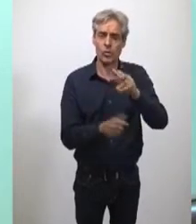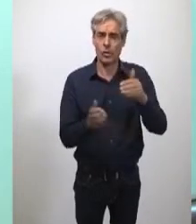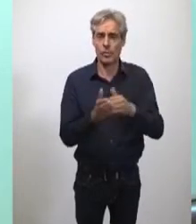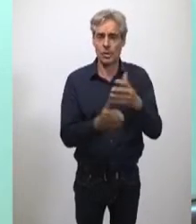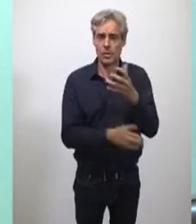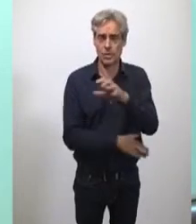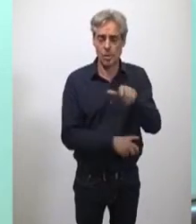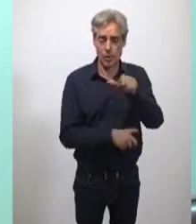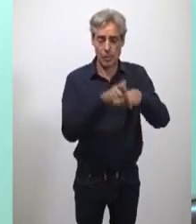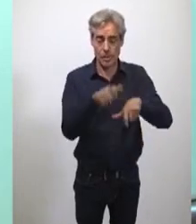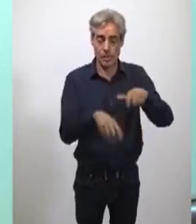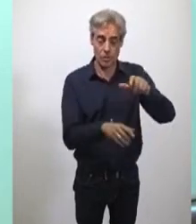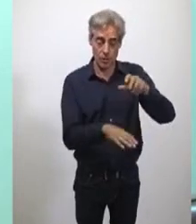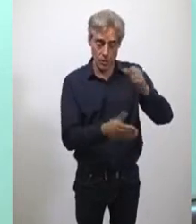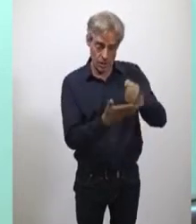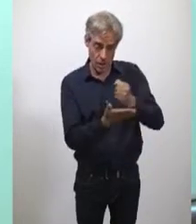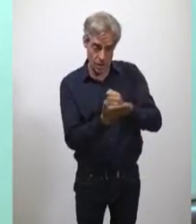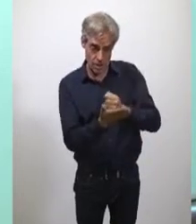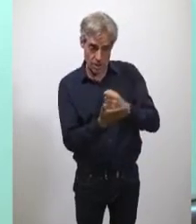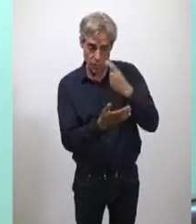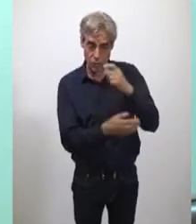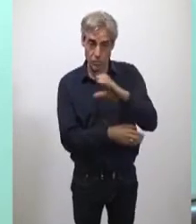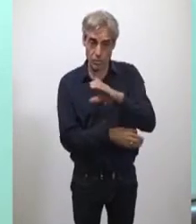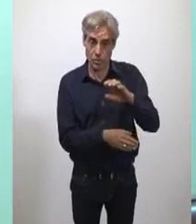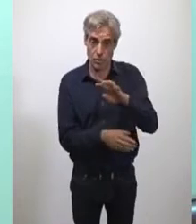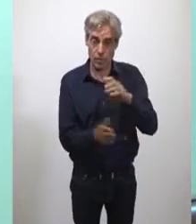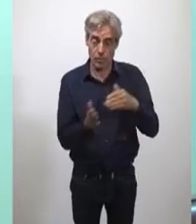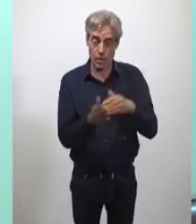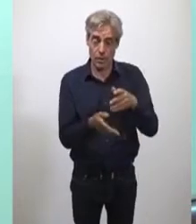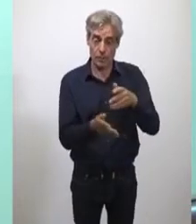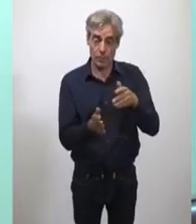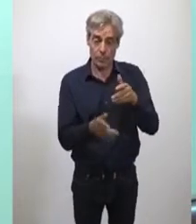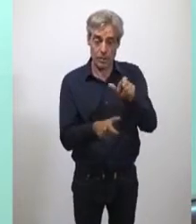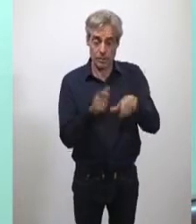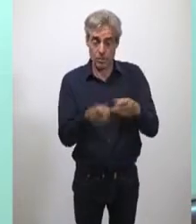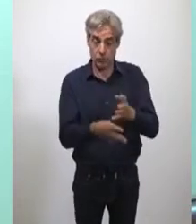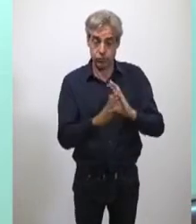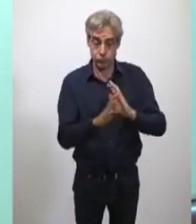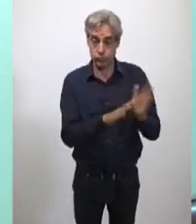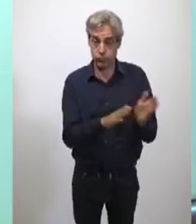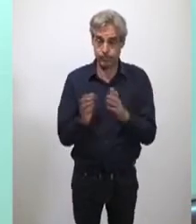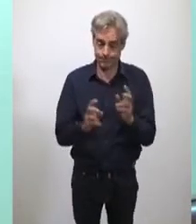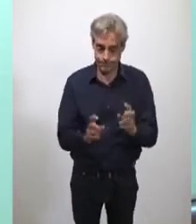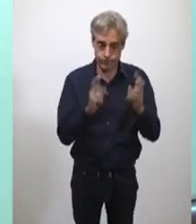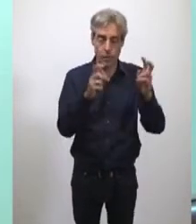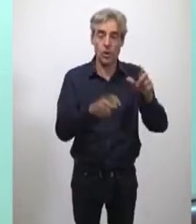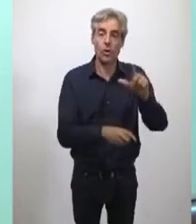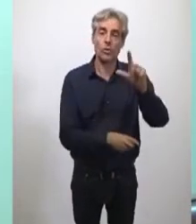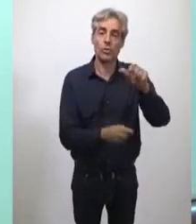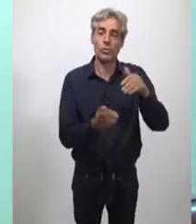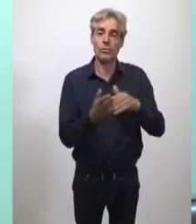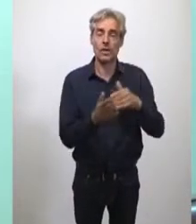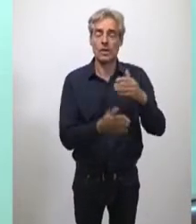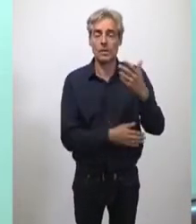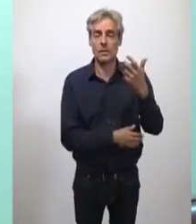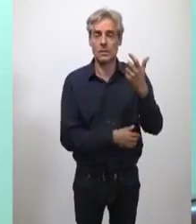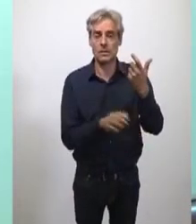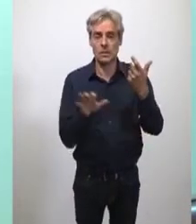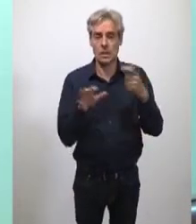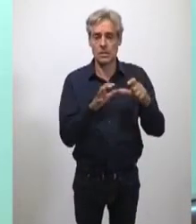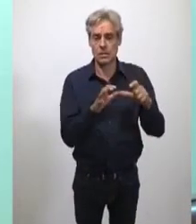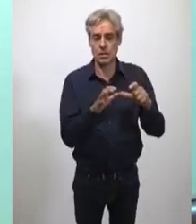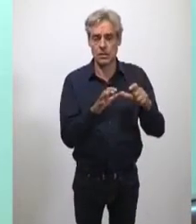personnes qui étaient testées pour 100 000 personnes, nous sommes passés à 2700 la